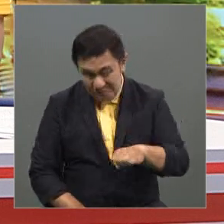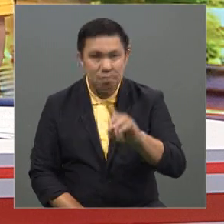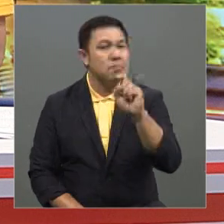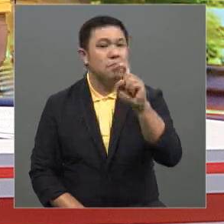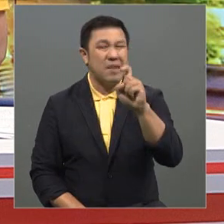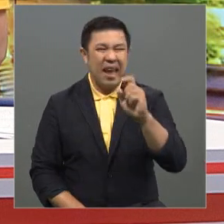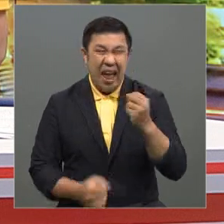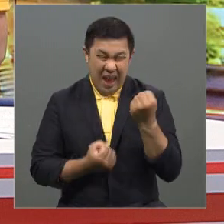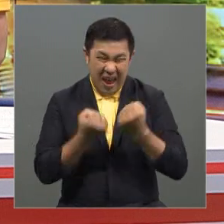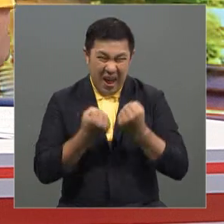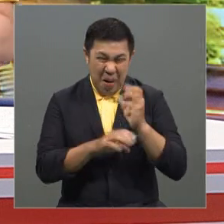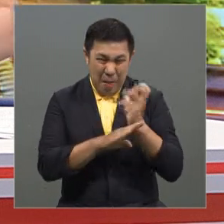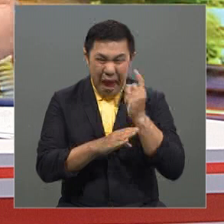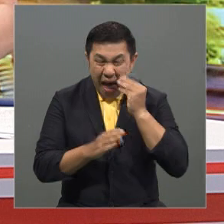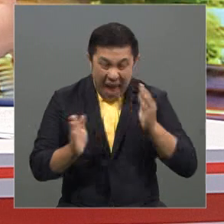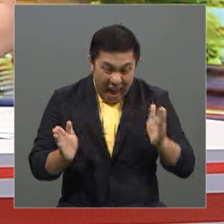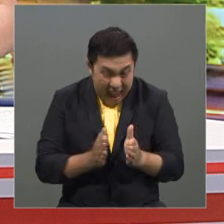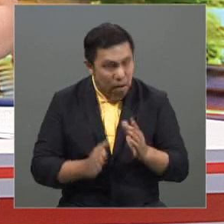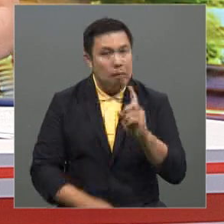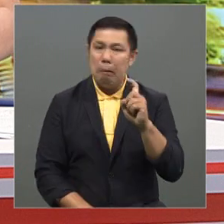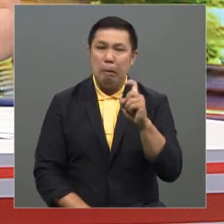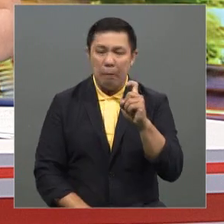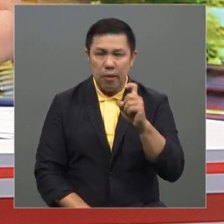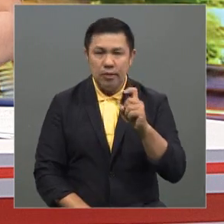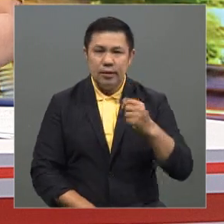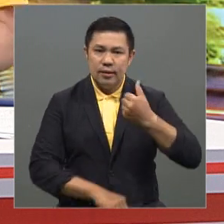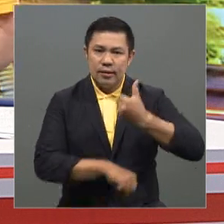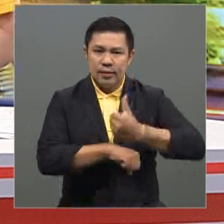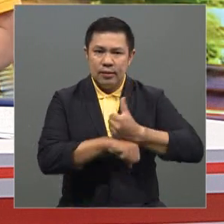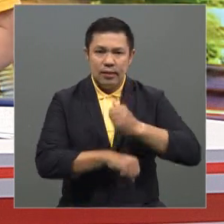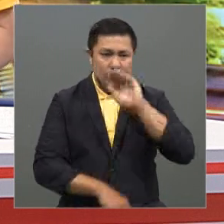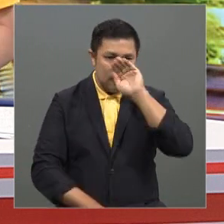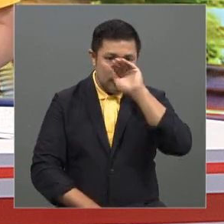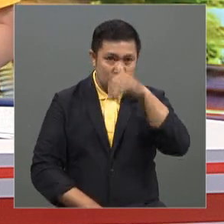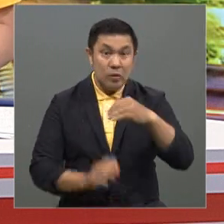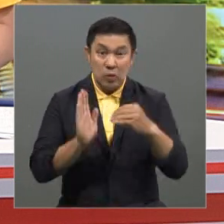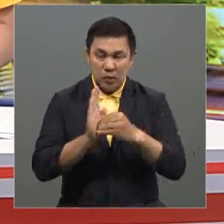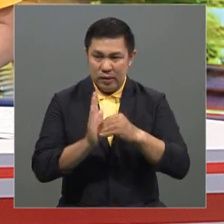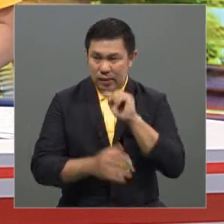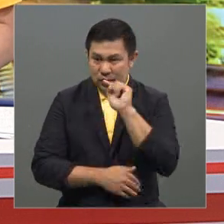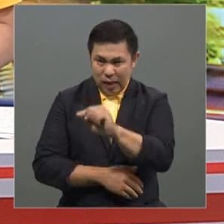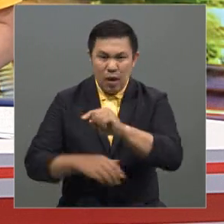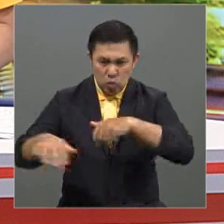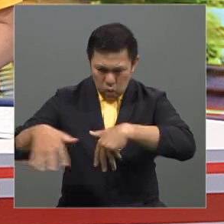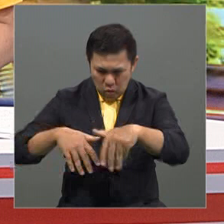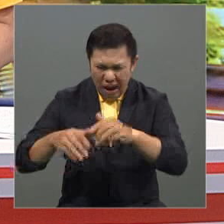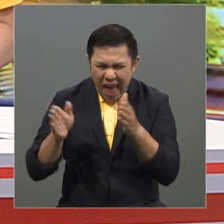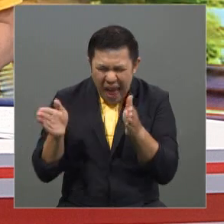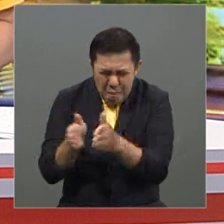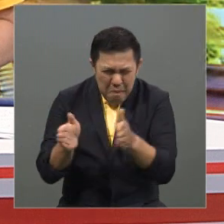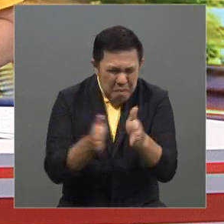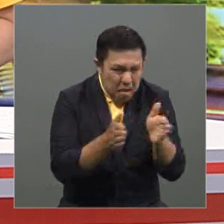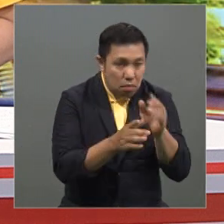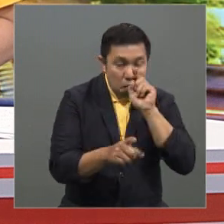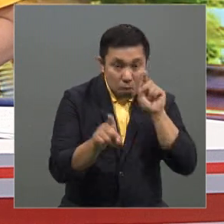แม้จะเป็นขนาดเล็กก็ตาม ใช่วันนี้ผู้ว่ากทม.เลยบอกว่ามีการสั่งการไปแล้วให้ไปสำรวจพื้นที่ชุมชนที่มีความคับแคบแบบนี ้